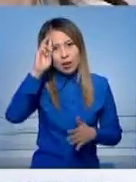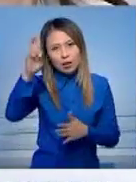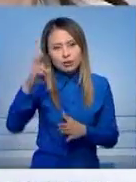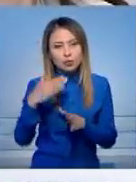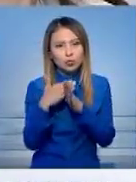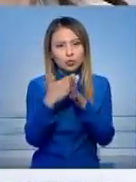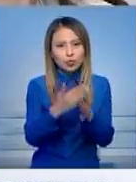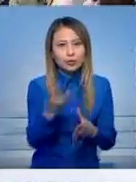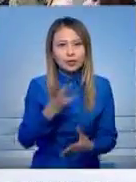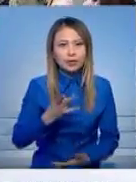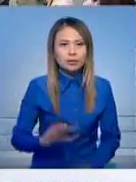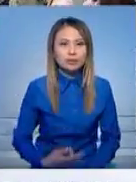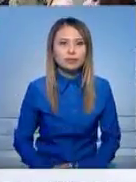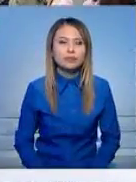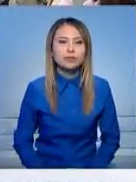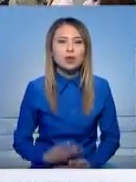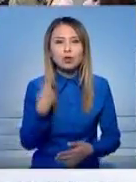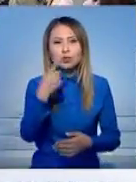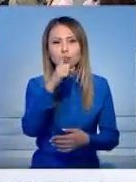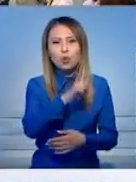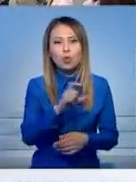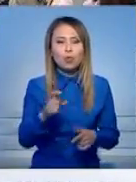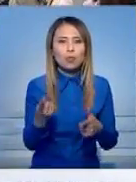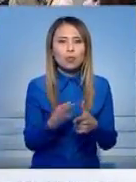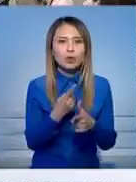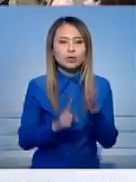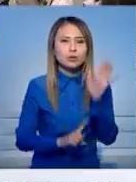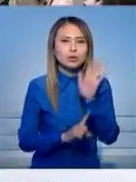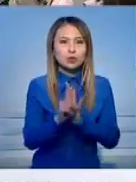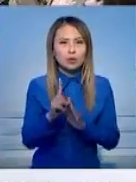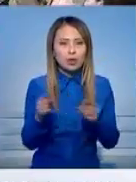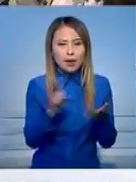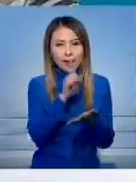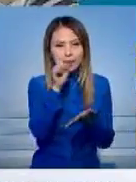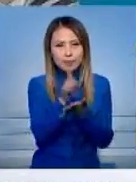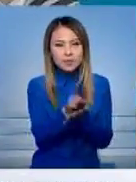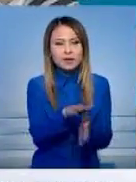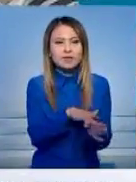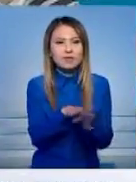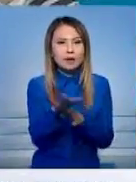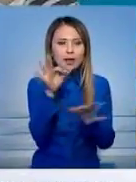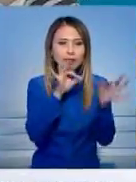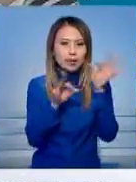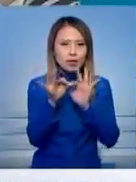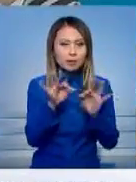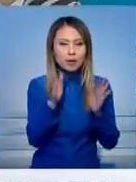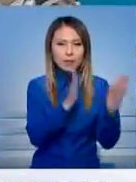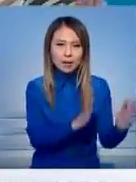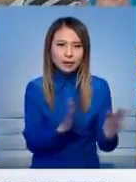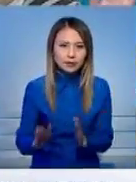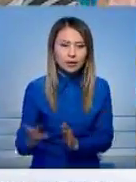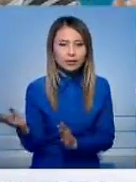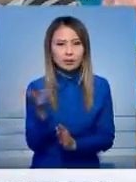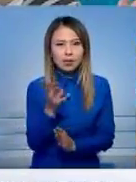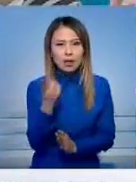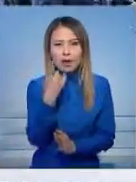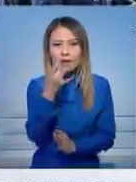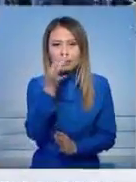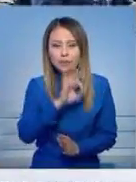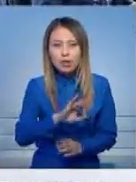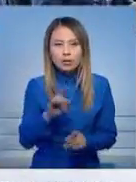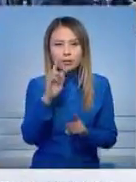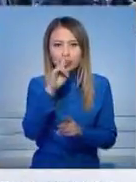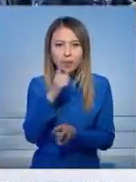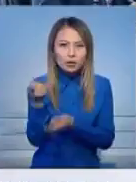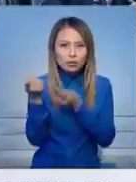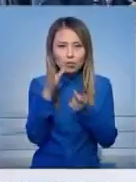мұқтаж, дейді нұротандықтары. Мамандардың айтуынша, науқастар тұрақты түрде дәрі-дәрмек қабылдап тұруы қажет. Бір ғана қажетті препараттың уақытылы